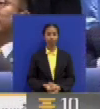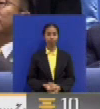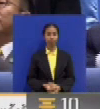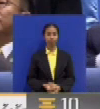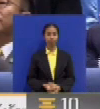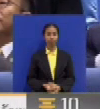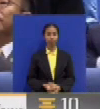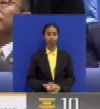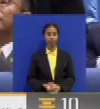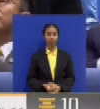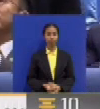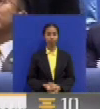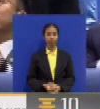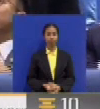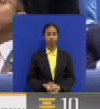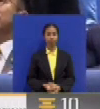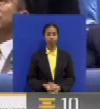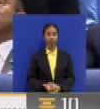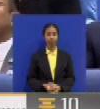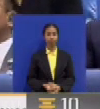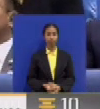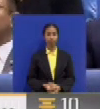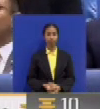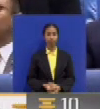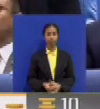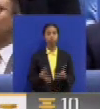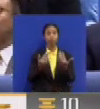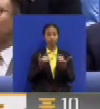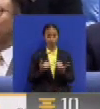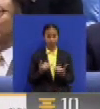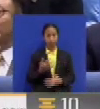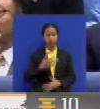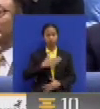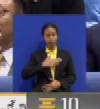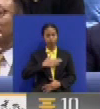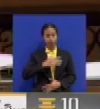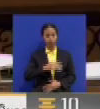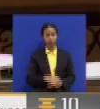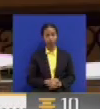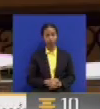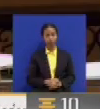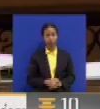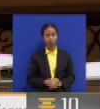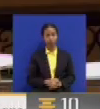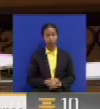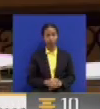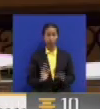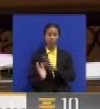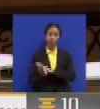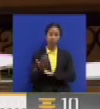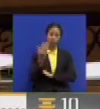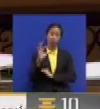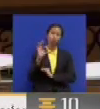ใช่ไหม ส่งแค่ลุงไงส่งแค่ลุง แต่คนอื่นเขาถ้าส่งเข้าไปก็เป็นใครก็แบบยุบยิบไป ควรจะส่งเป็นตัวประกอบนิดนึงไง ต้องมาให้เนีย